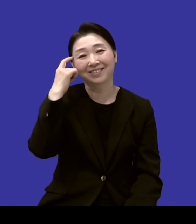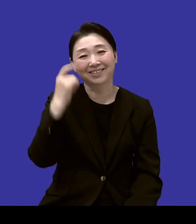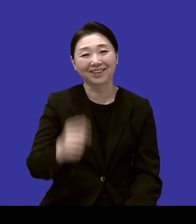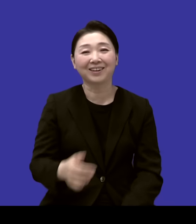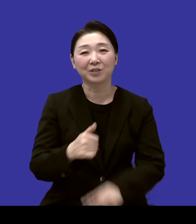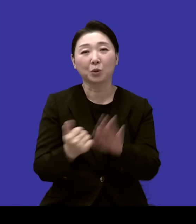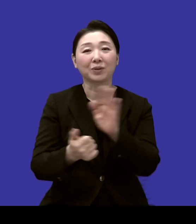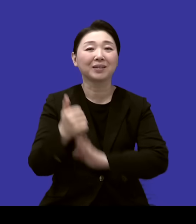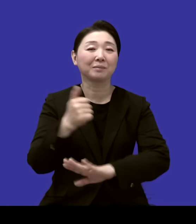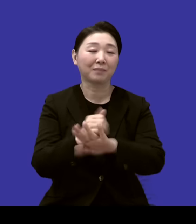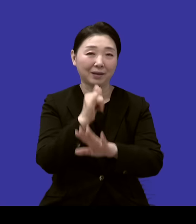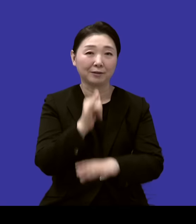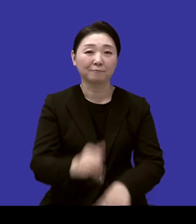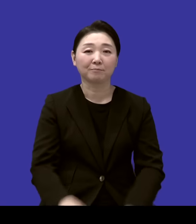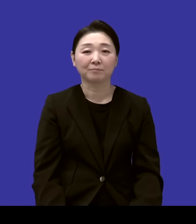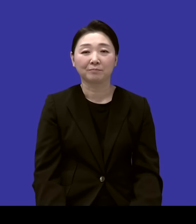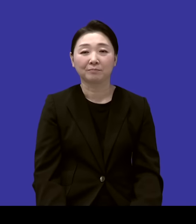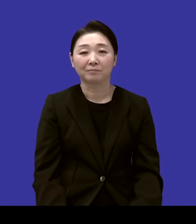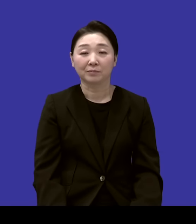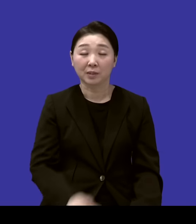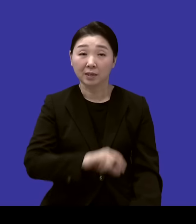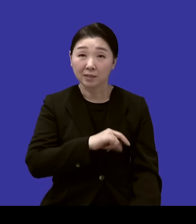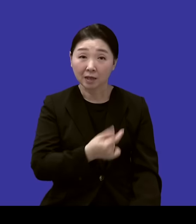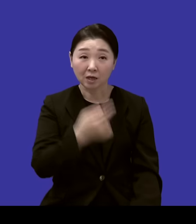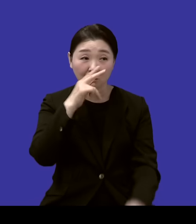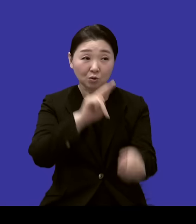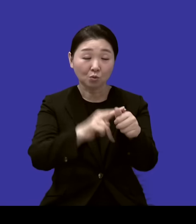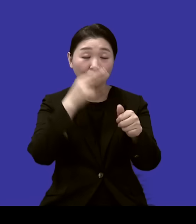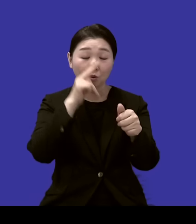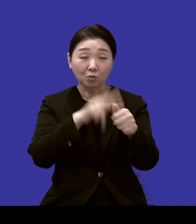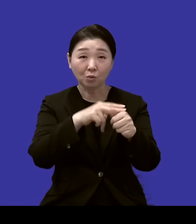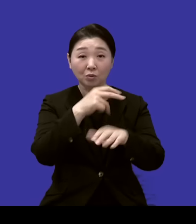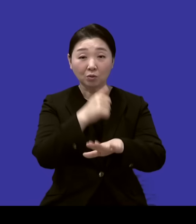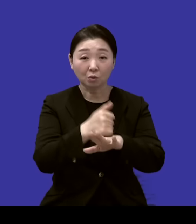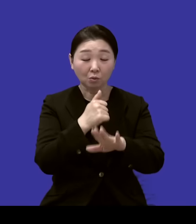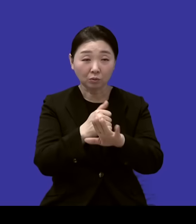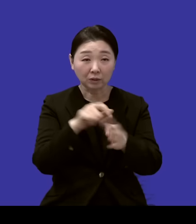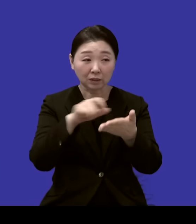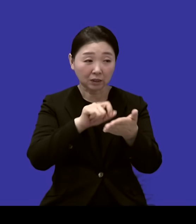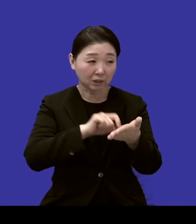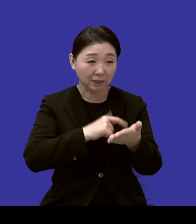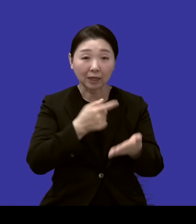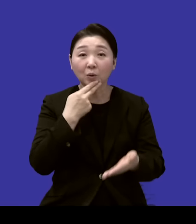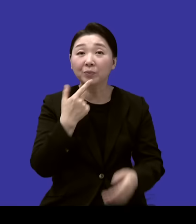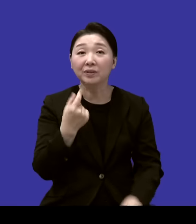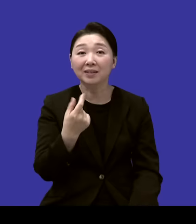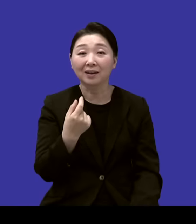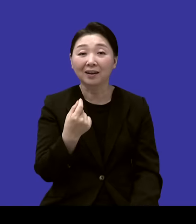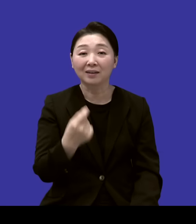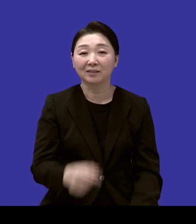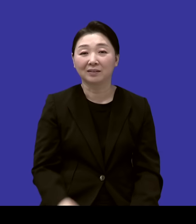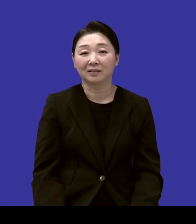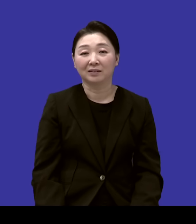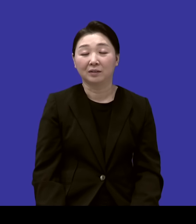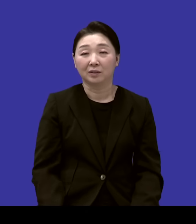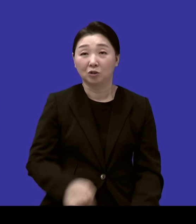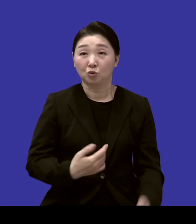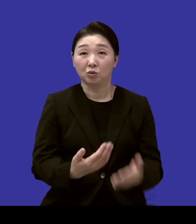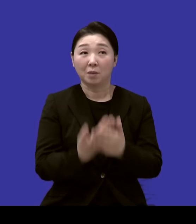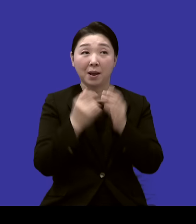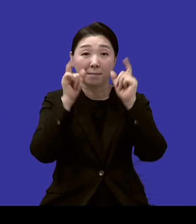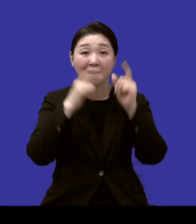희망을 가지게 되었습니다. 그러면은 자격증을 계속 따다가 뭐 글쓰기는 자격증이 있는 건 아니잖아요. 그렇죠, 그렇죠. 네. 그러다가 제가 자기 개발에